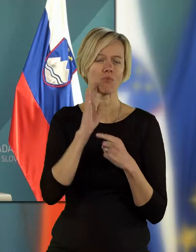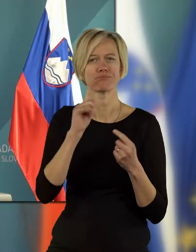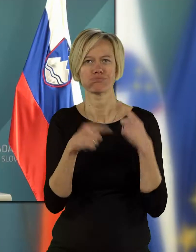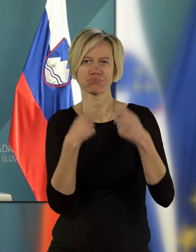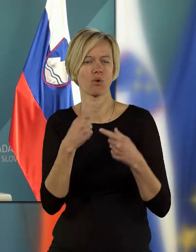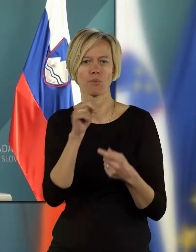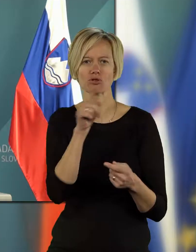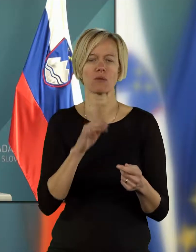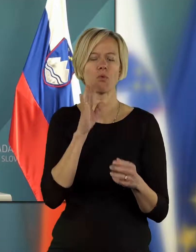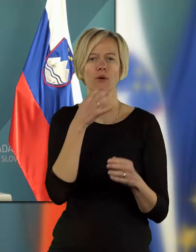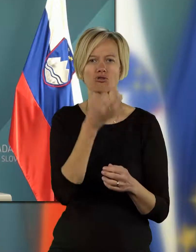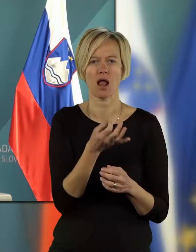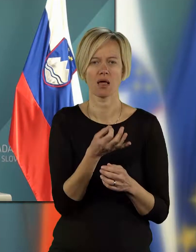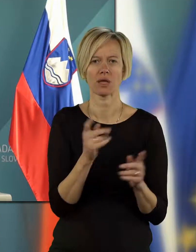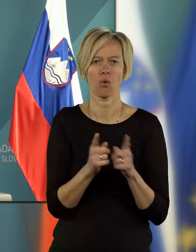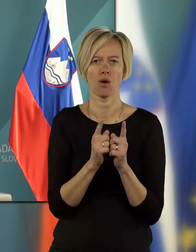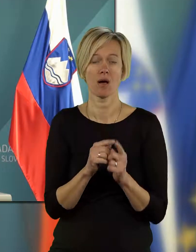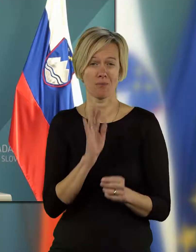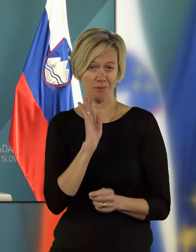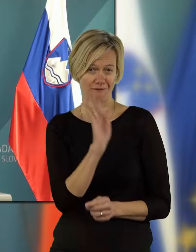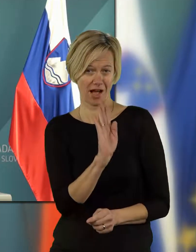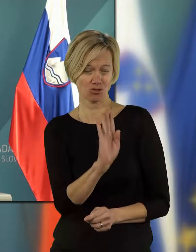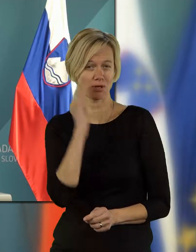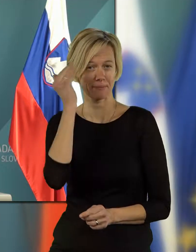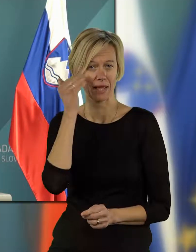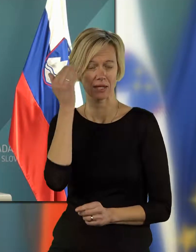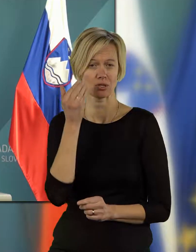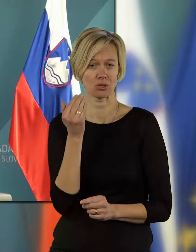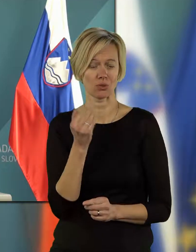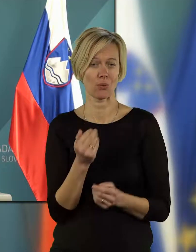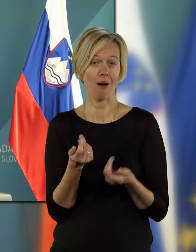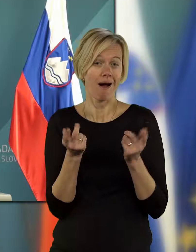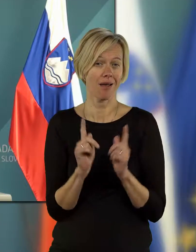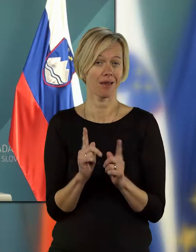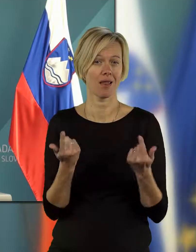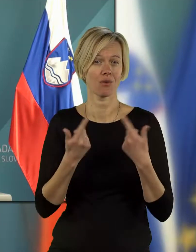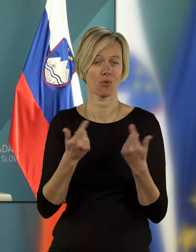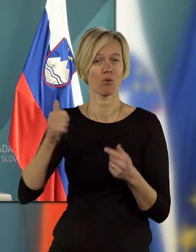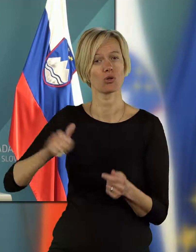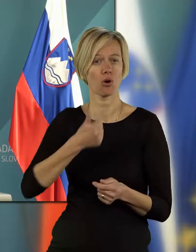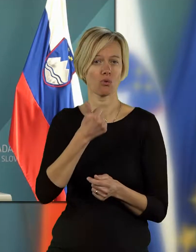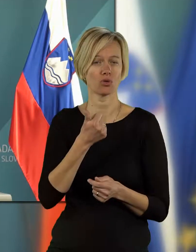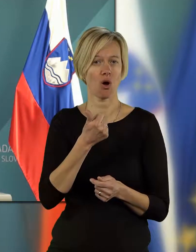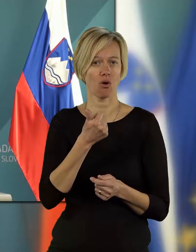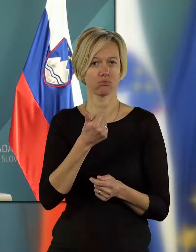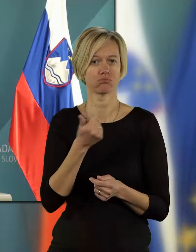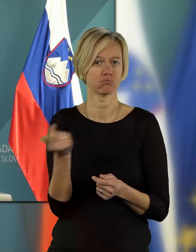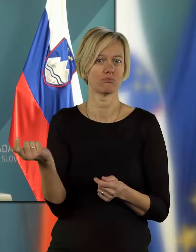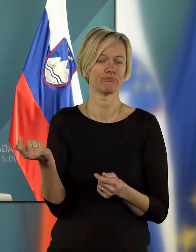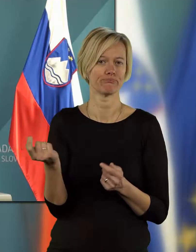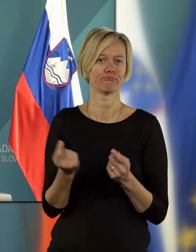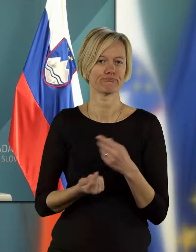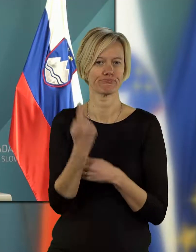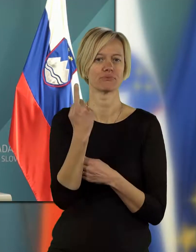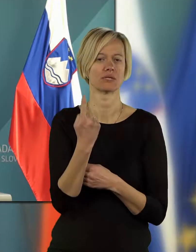oziroma bom obrnila vprašanje, pa bom vprašala tako, po vašem mnenju, ali lahko ponovno pride do tega,